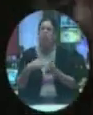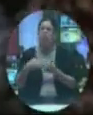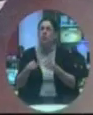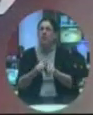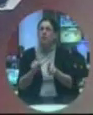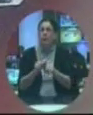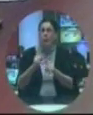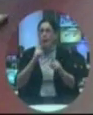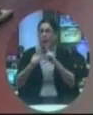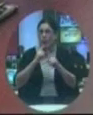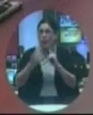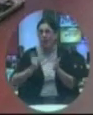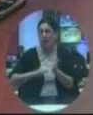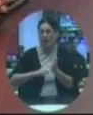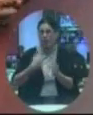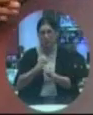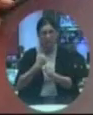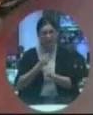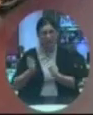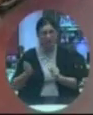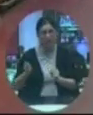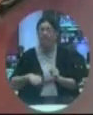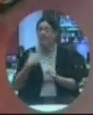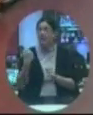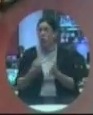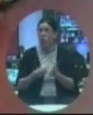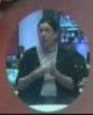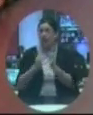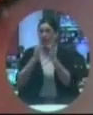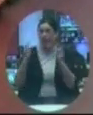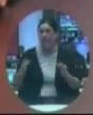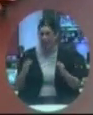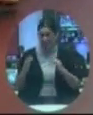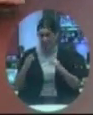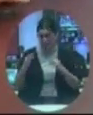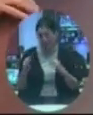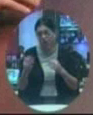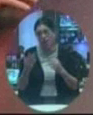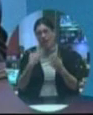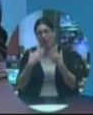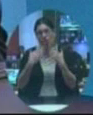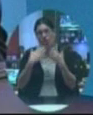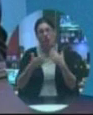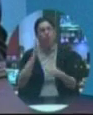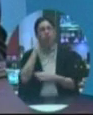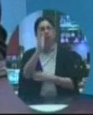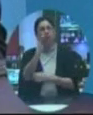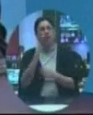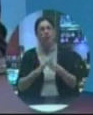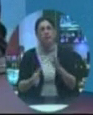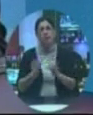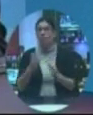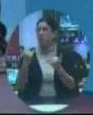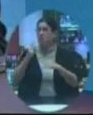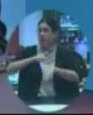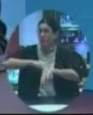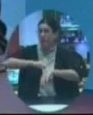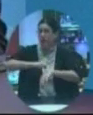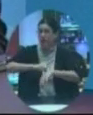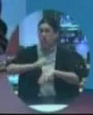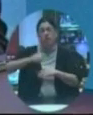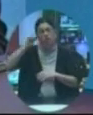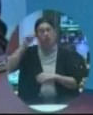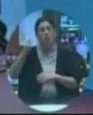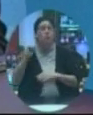בכנסת. שר האוצר משה כחלון פתח את ישיבת הסיעה שלו בקריאה הישר לבתי המשפט. הגיע הזמן שידע שכל מי